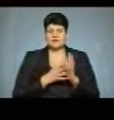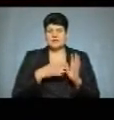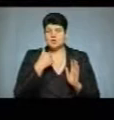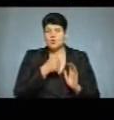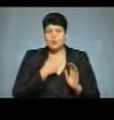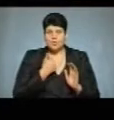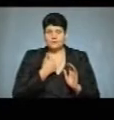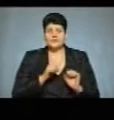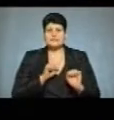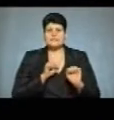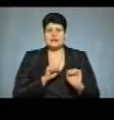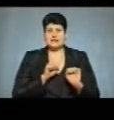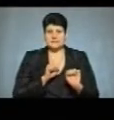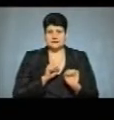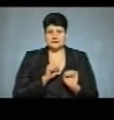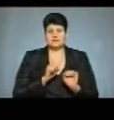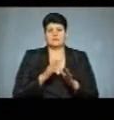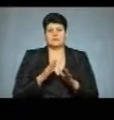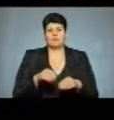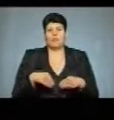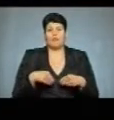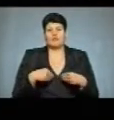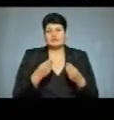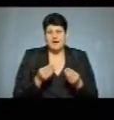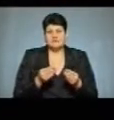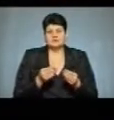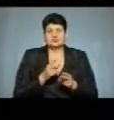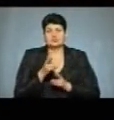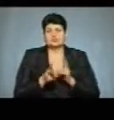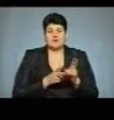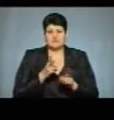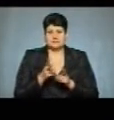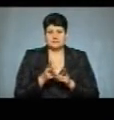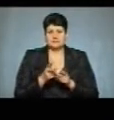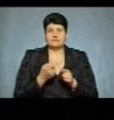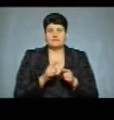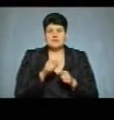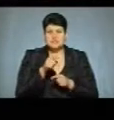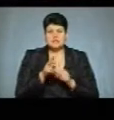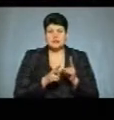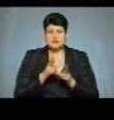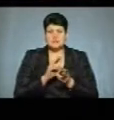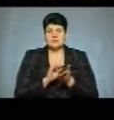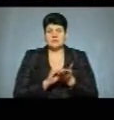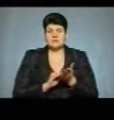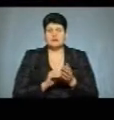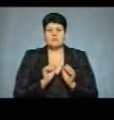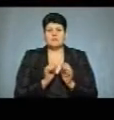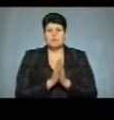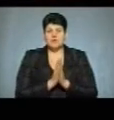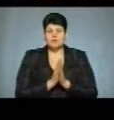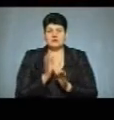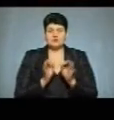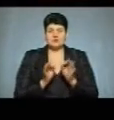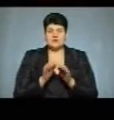року. Захисник підозрюваного подав апеляційну скаргу. В апеляційній скарзі захисник підозрюваного просить ухвалу слідчого судді